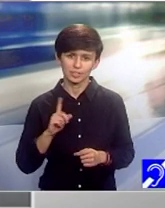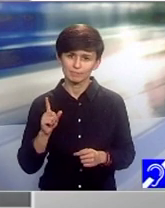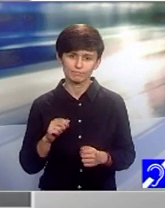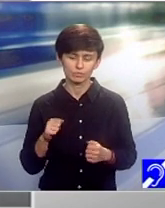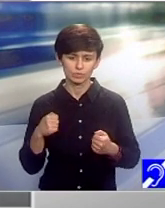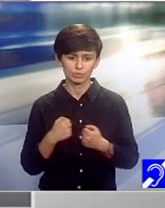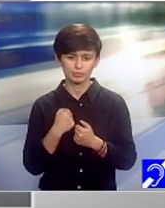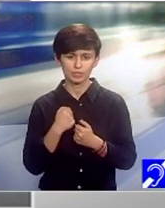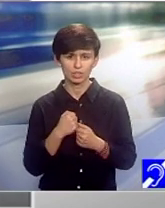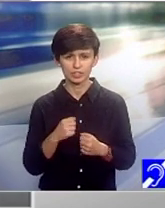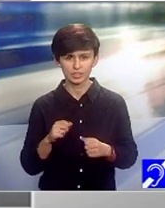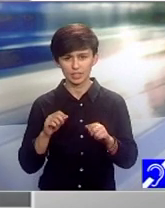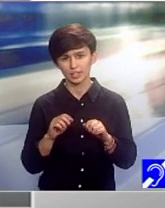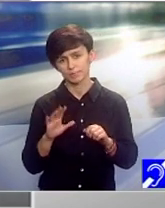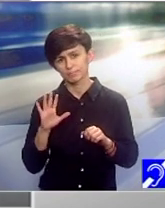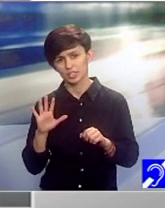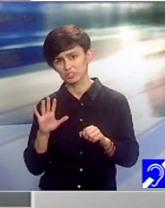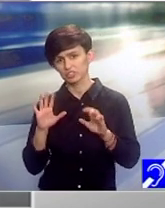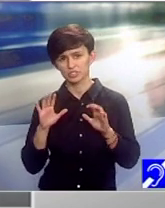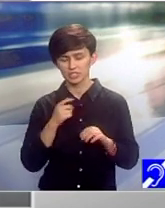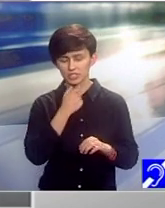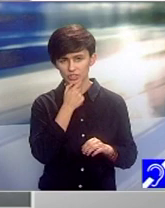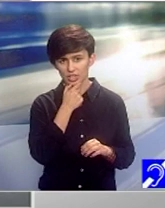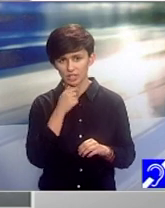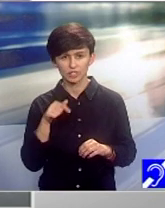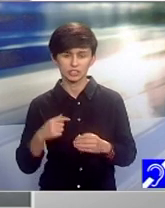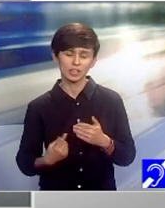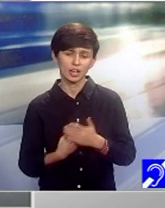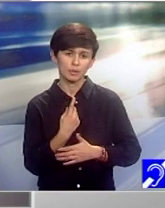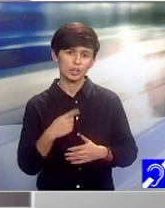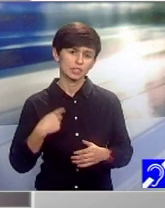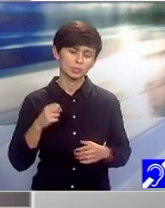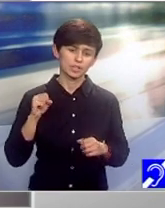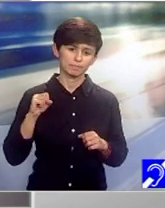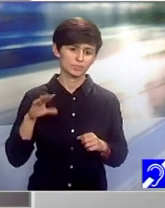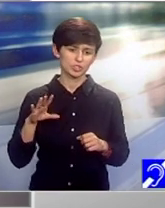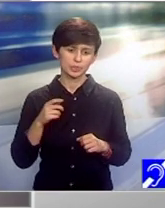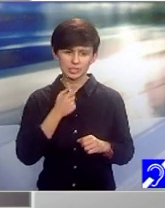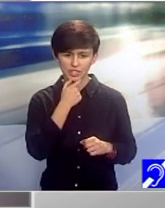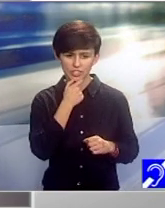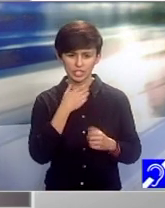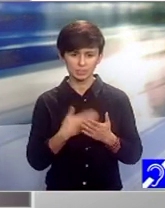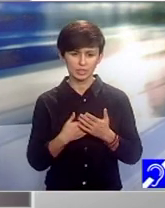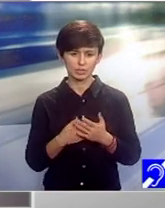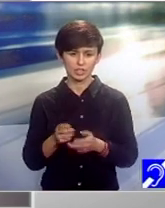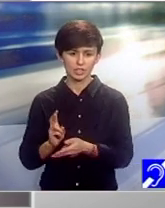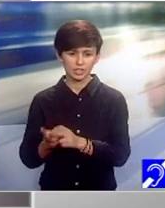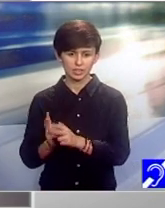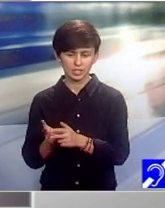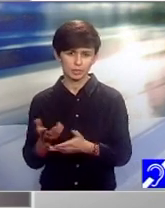la 10-15 ani. Asta e din cauza că tratamentul pe care îl faci nu este, ca zic așa, cel mai bun.